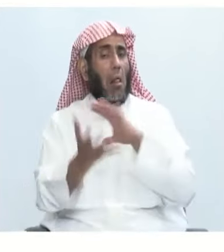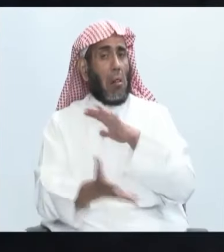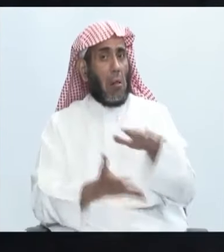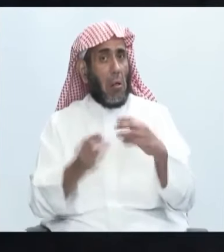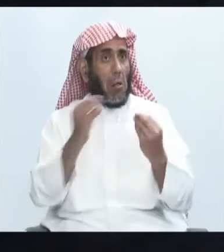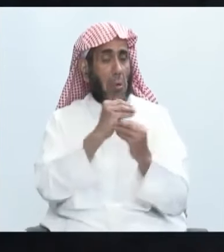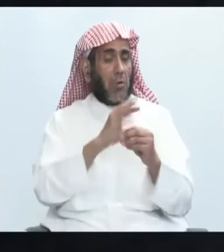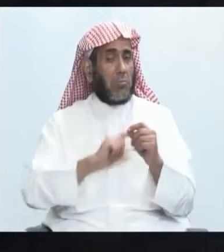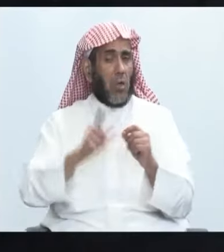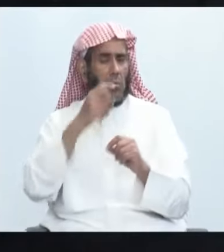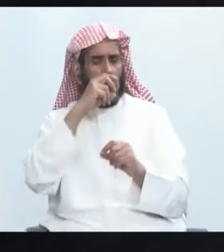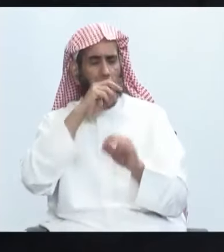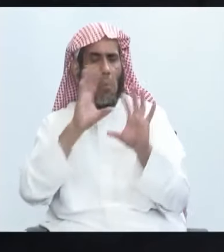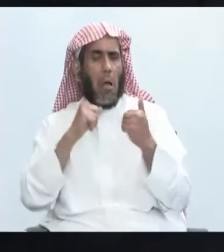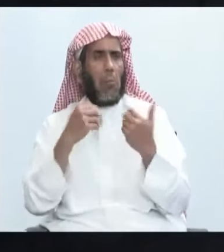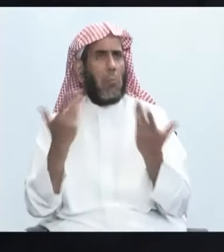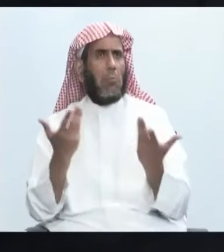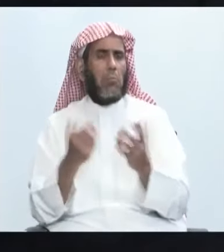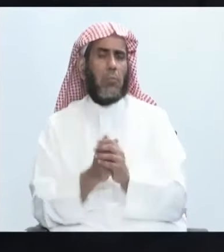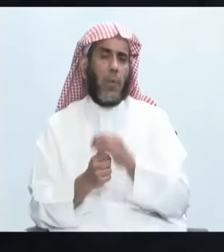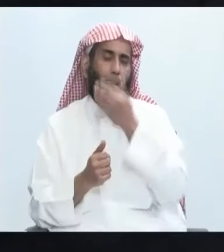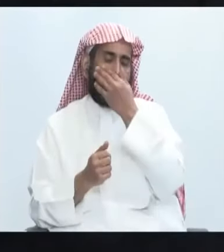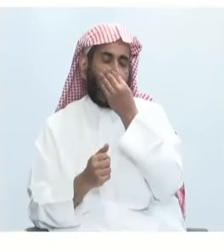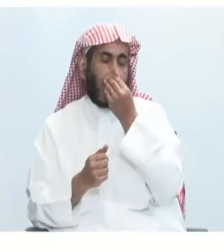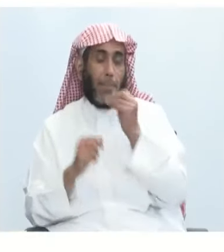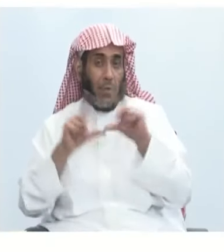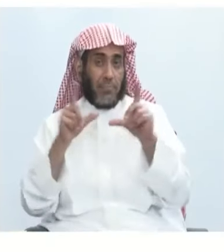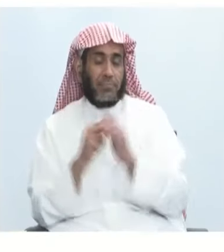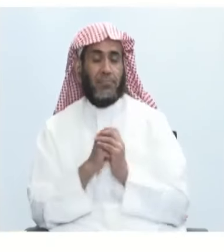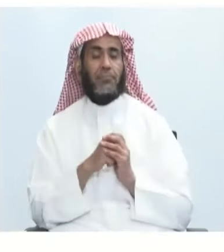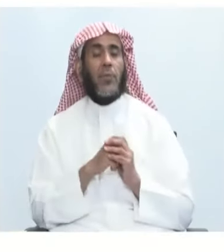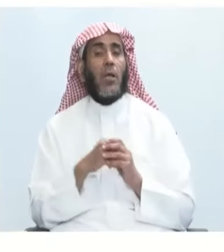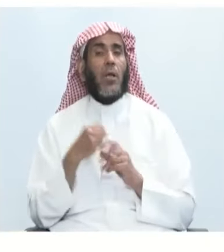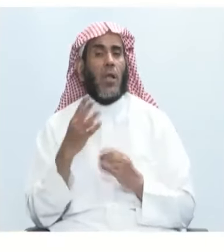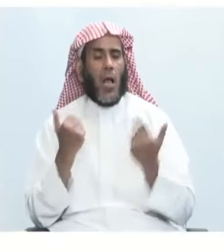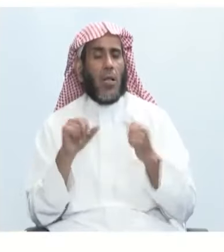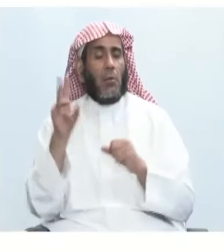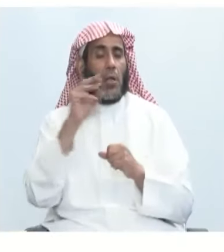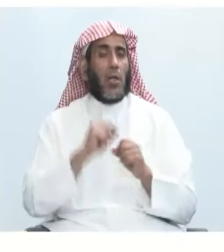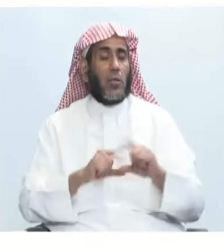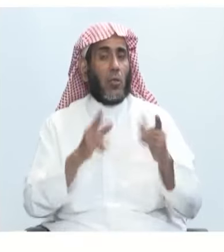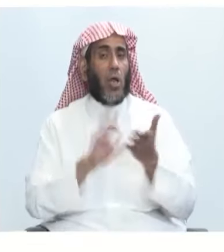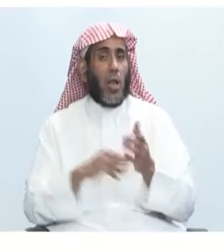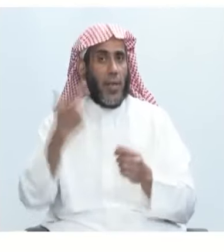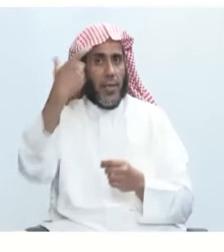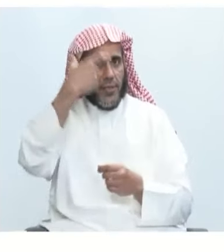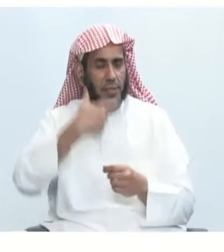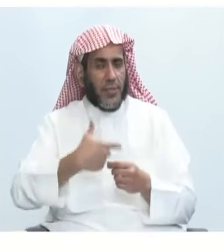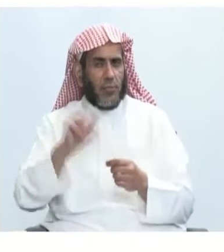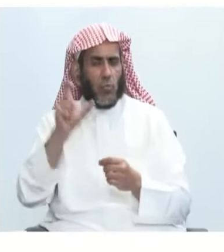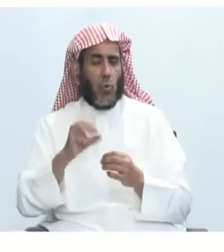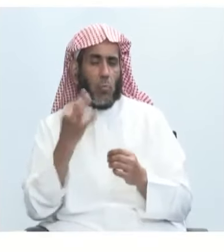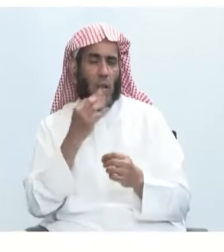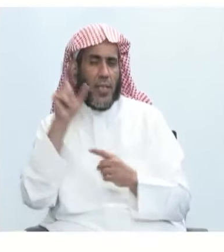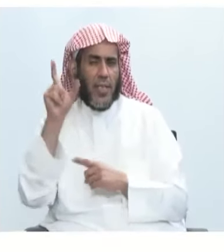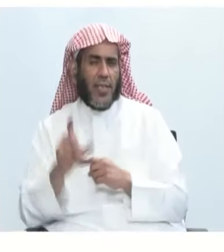لكن احيانا العلامات غير موجوده على ذلك ثالثا اعطي امثله تدل على ان الشخصيه ان لشخصيه